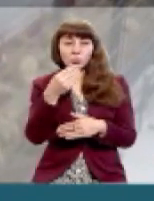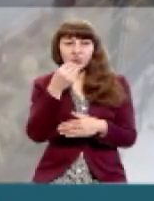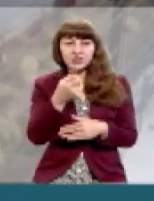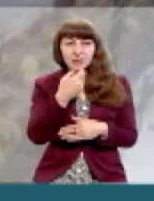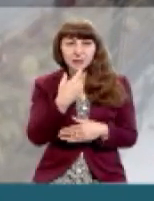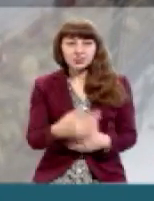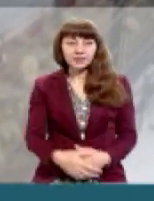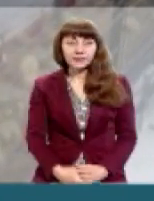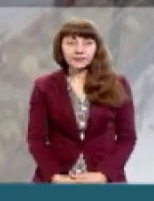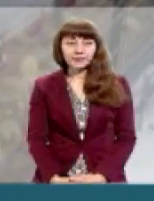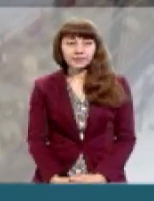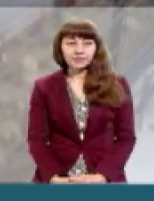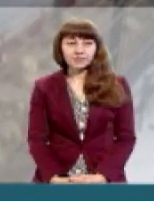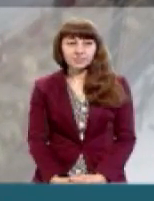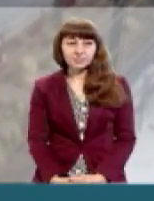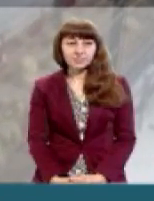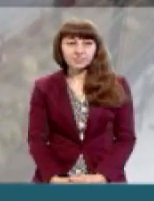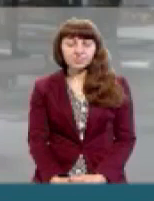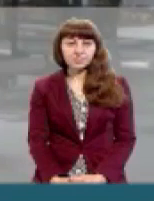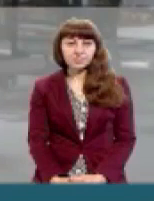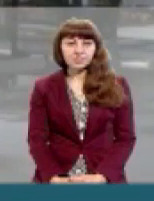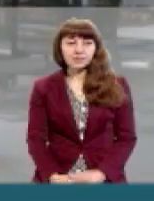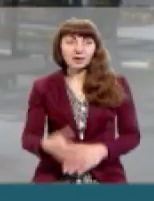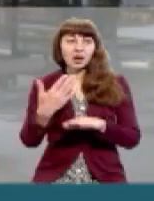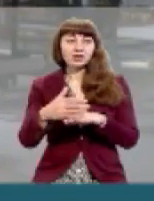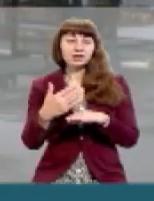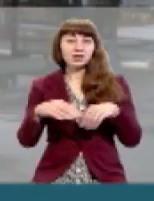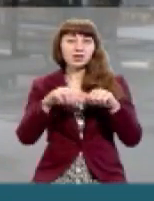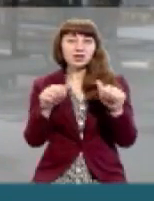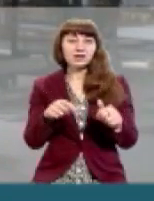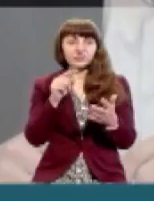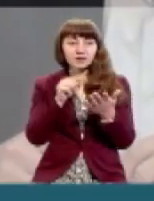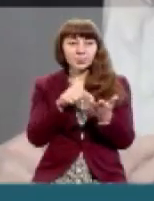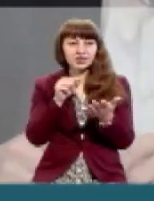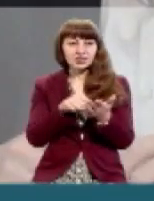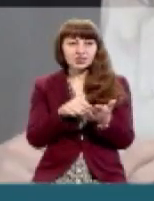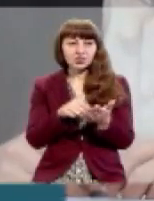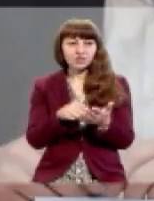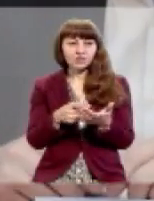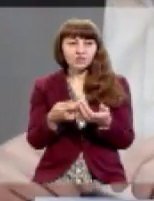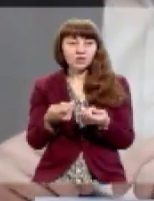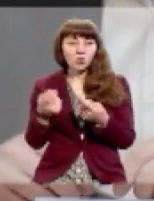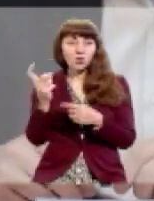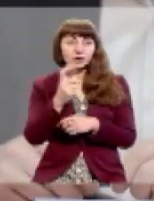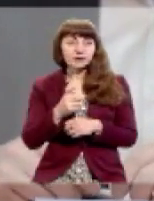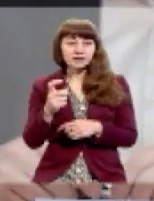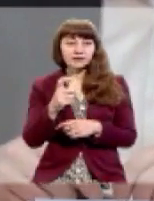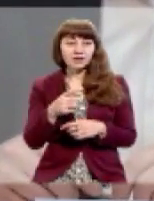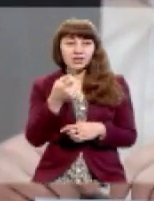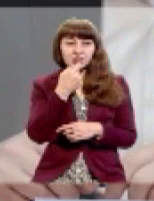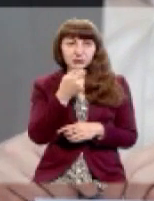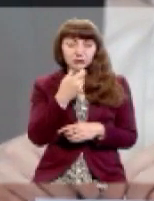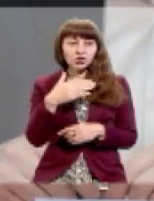из кредит я взял на развитие птицеводства именно это на яично